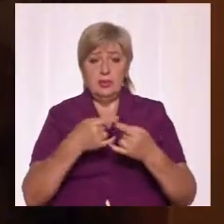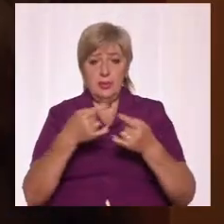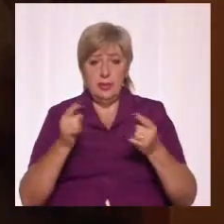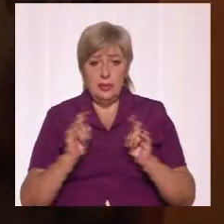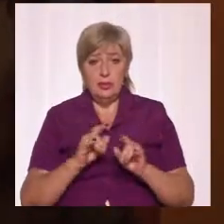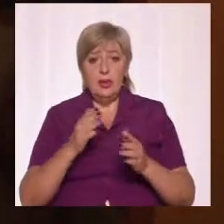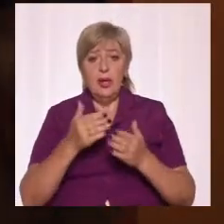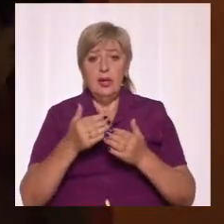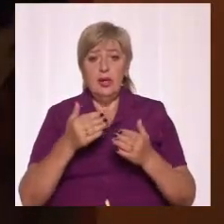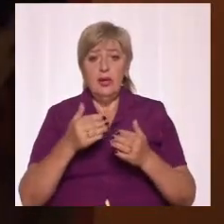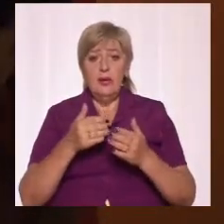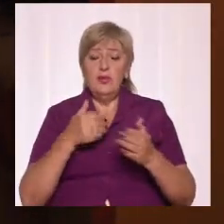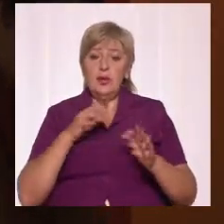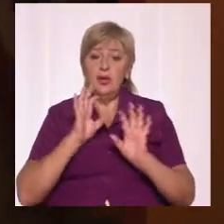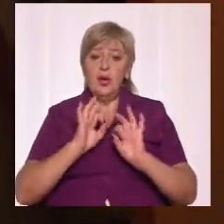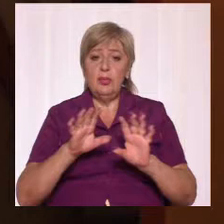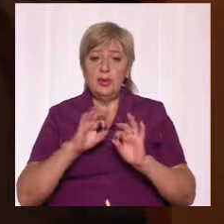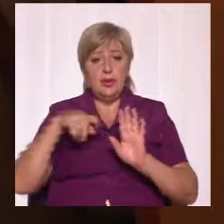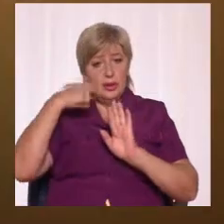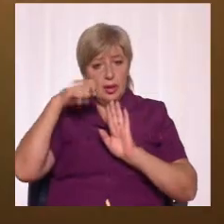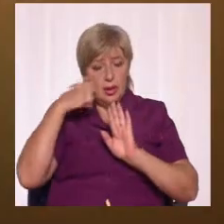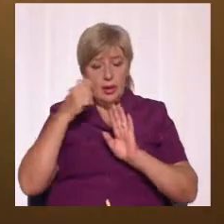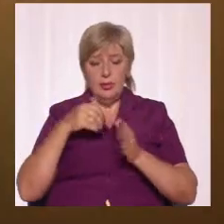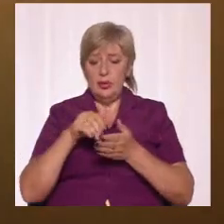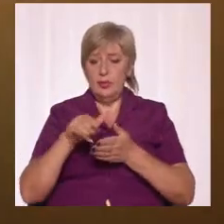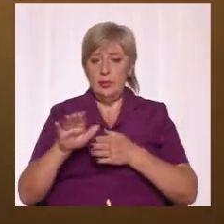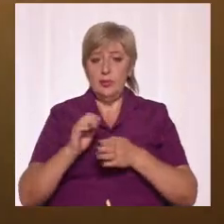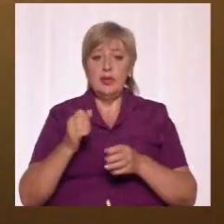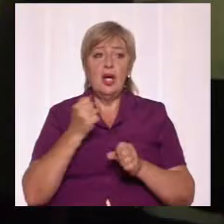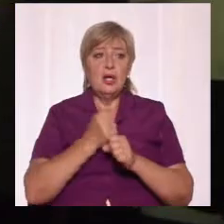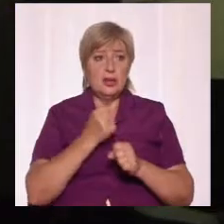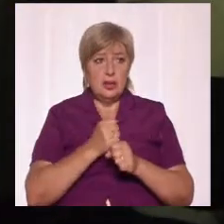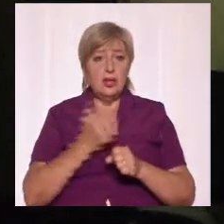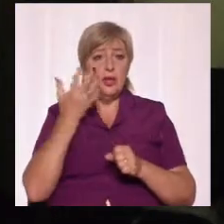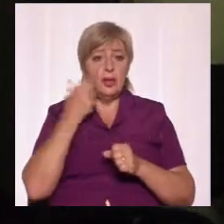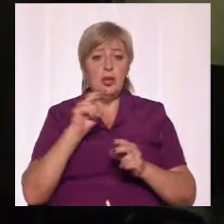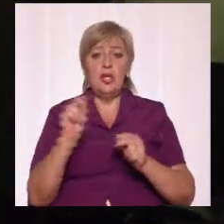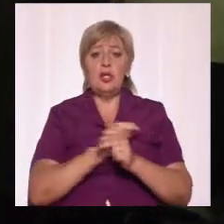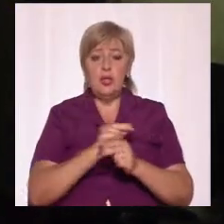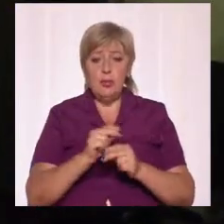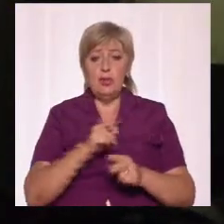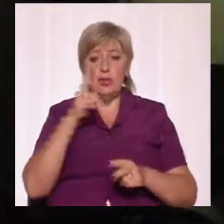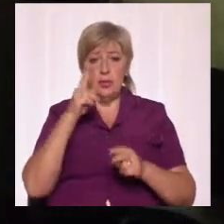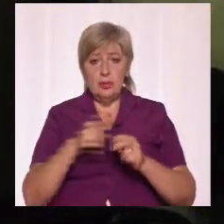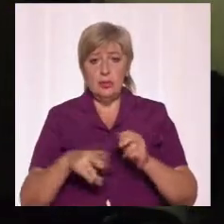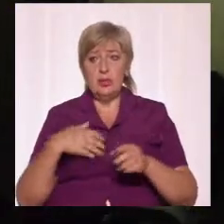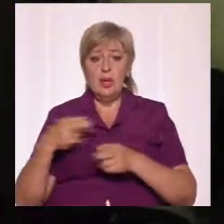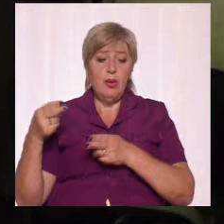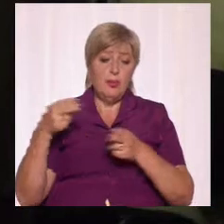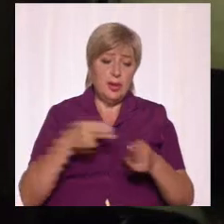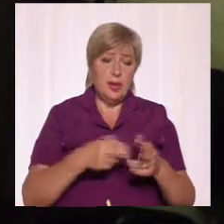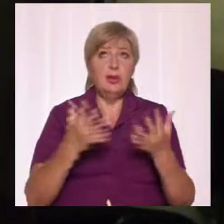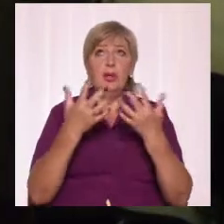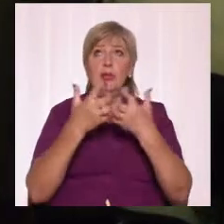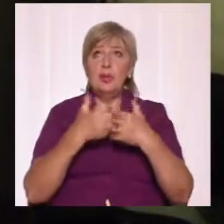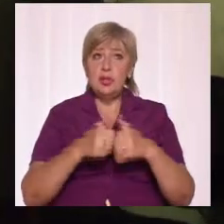камеру директорка відмовляється, каже, зробить це, як тільки ремонт завершать. Виїхали, прочитали, сьогодні будуть